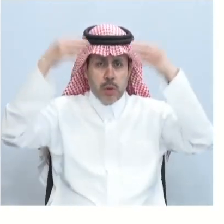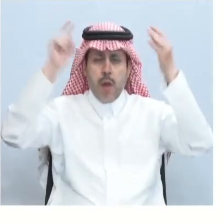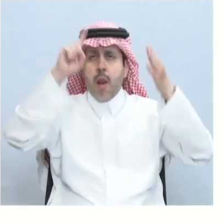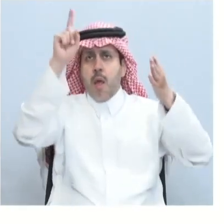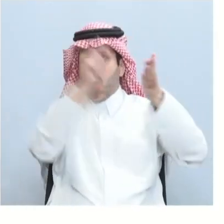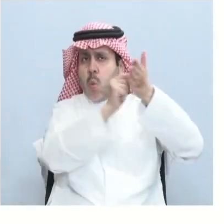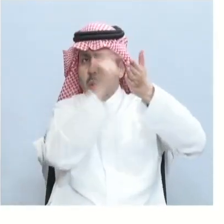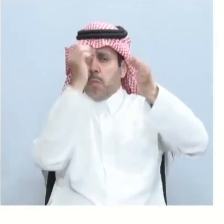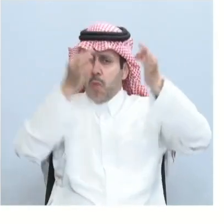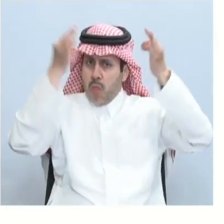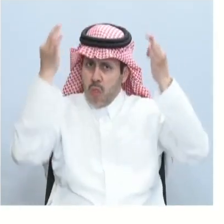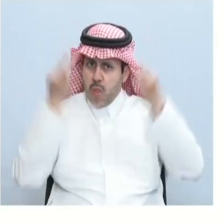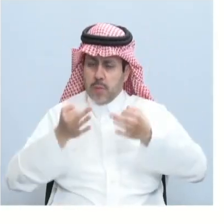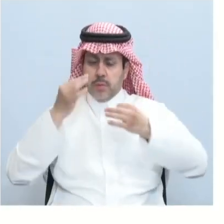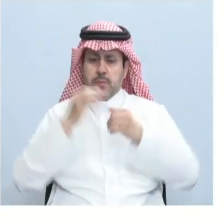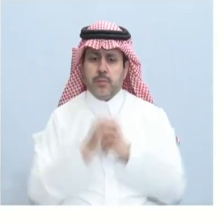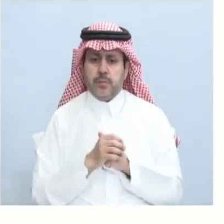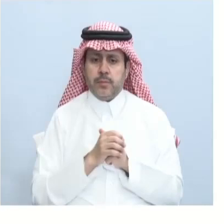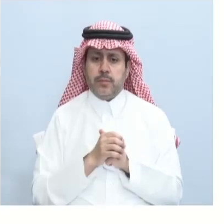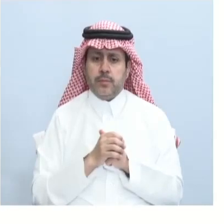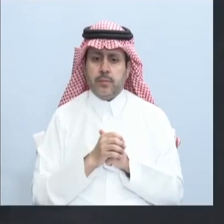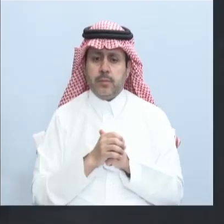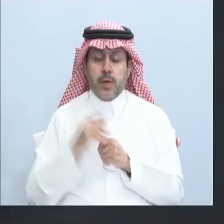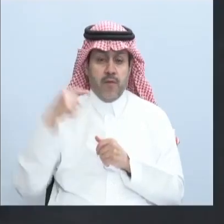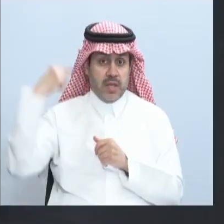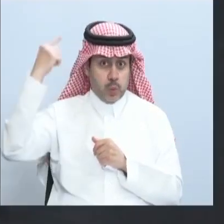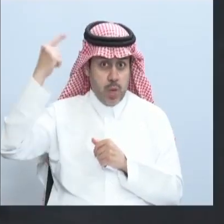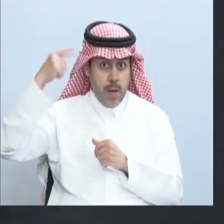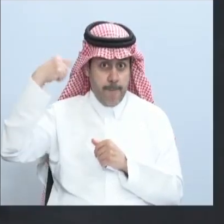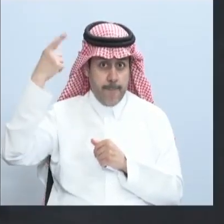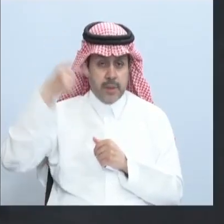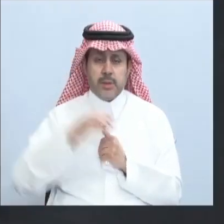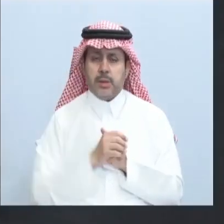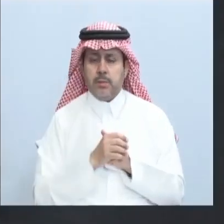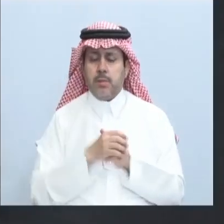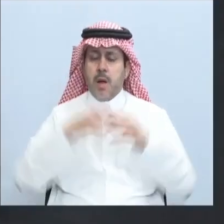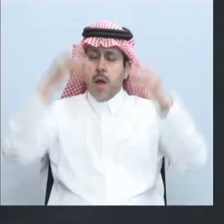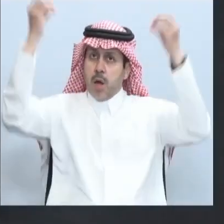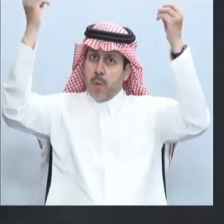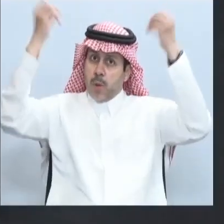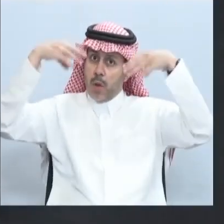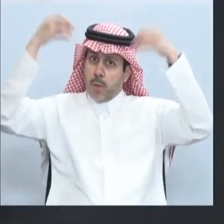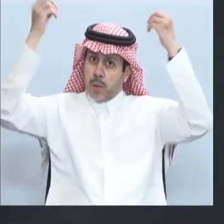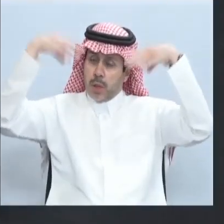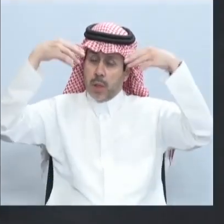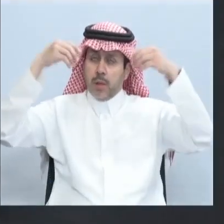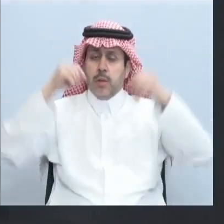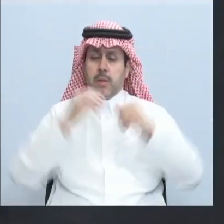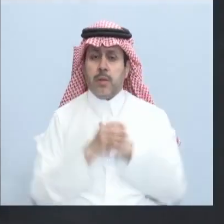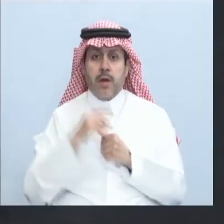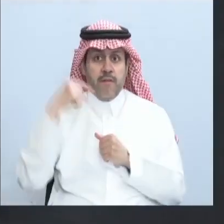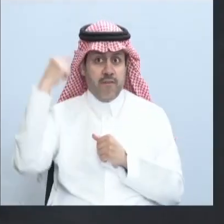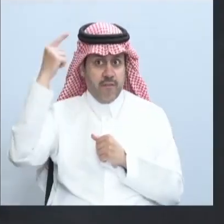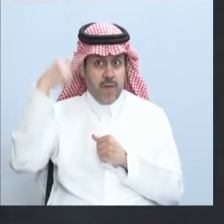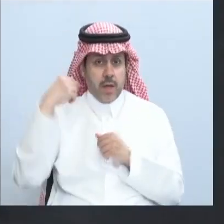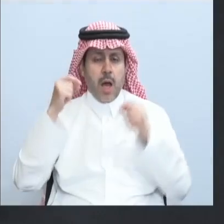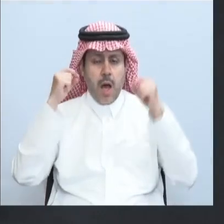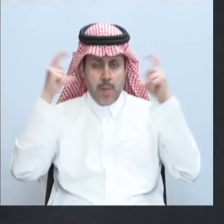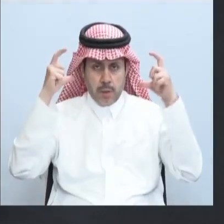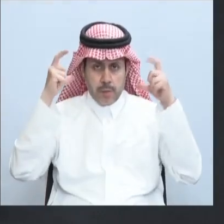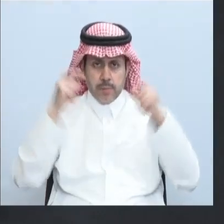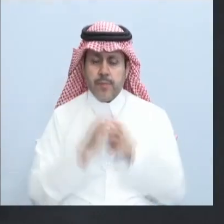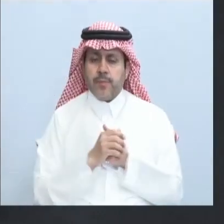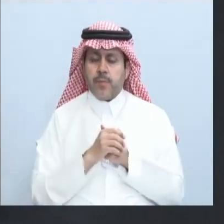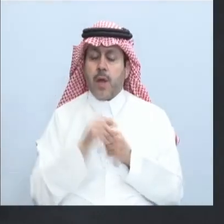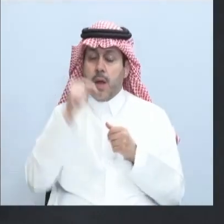قد كتبه الله لها فلو تاملت فيما انعم الله عز وجل عليك لعلمت